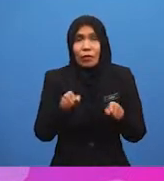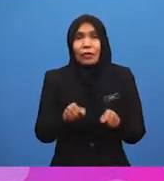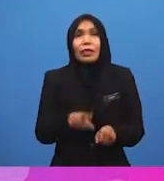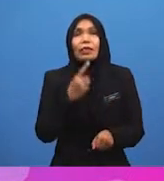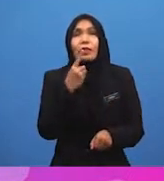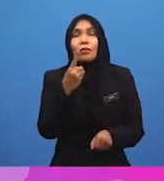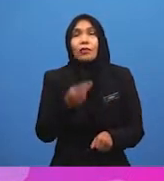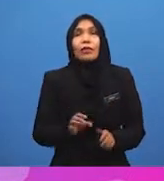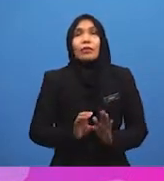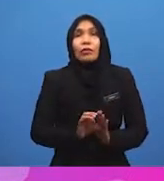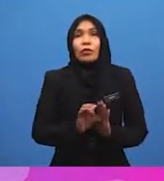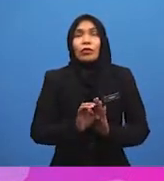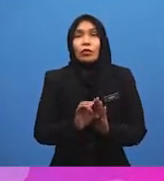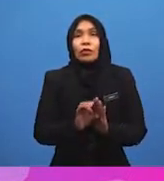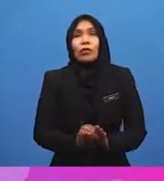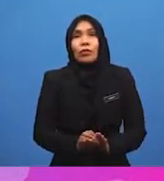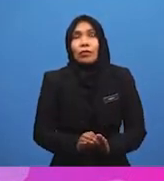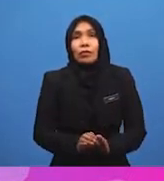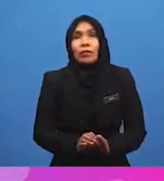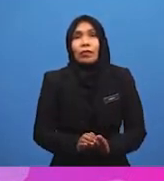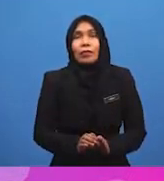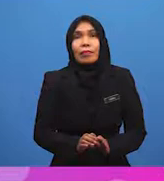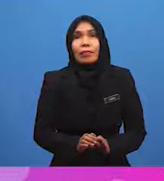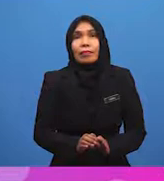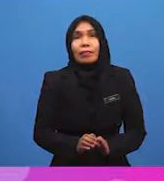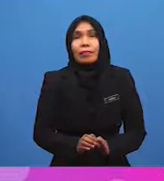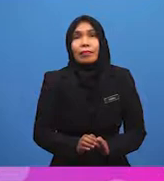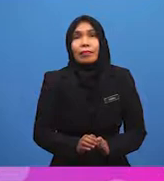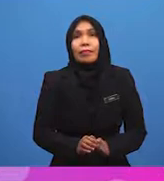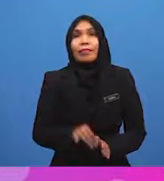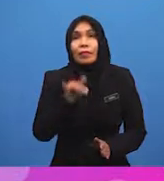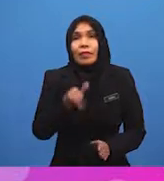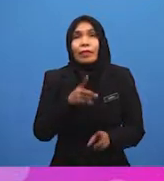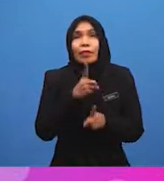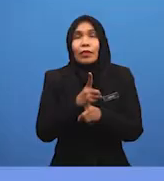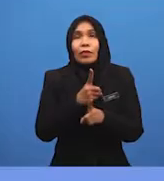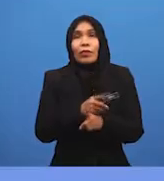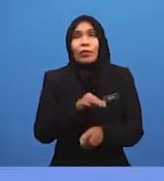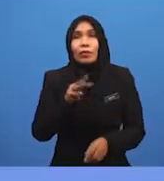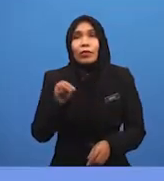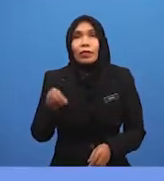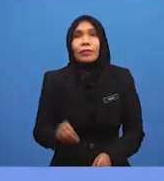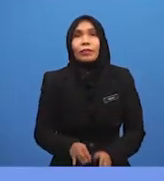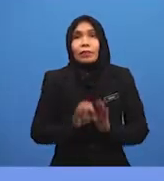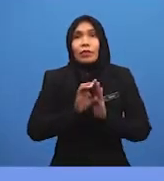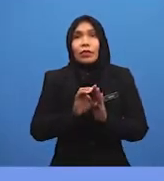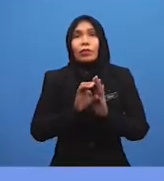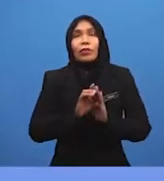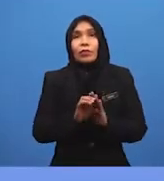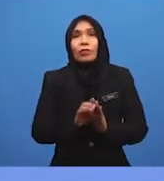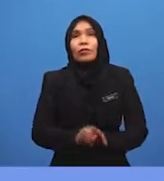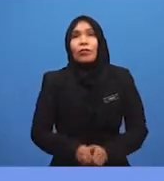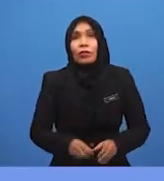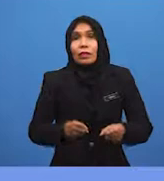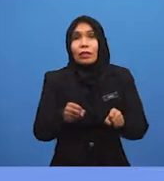contoh-contoh pertuturan dan perlakuan berhema di sekolah? Ya, betul murid-murid. Contoh-contoh sikap